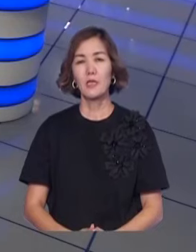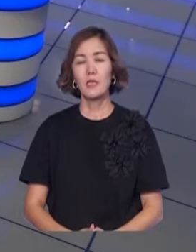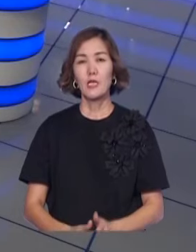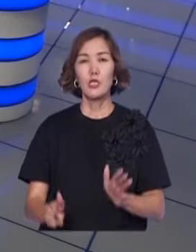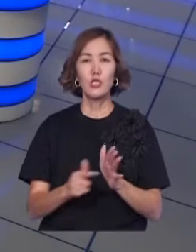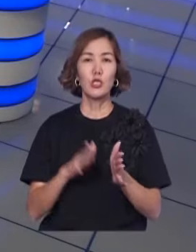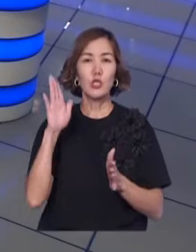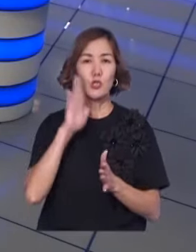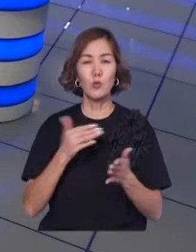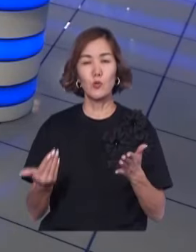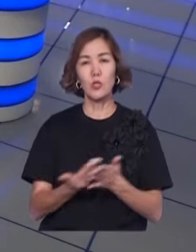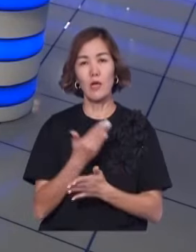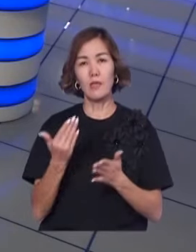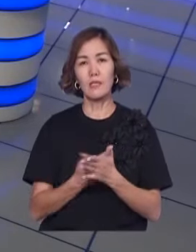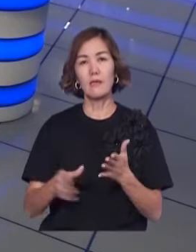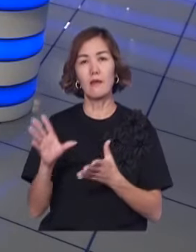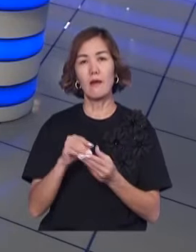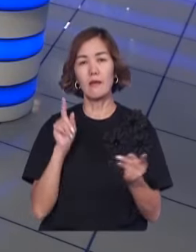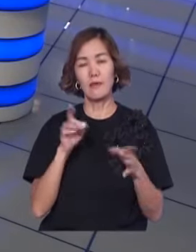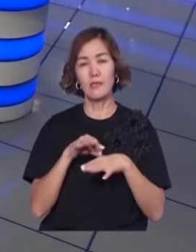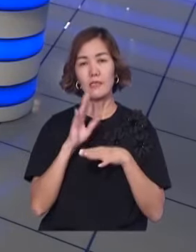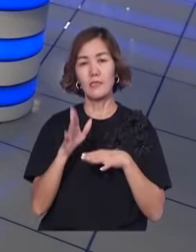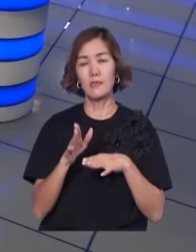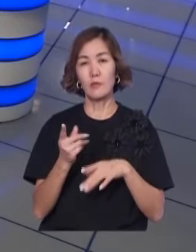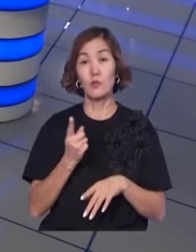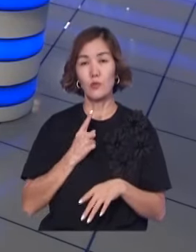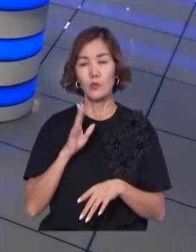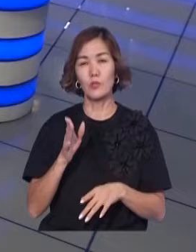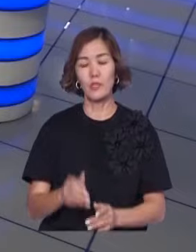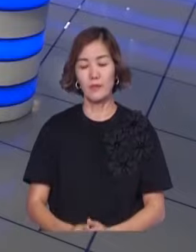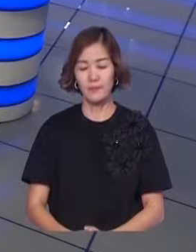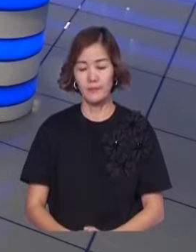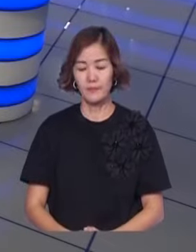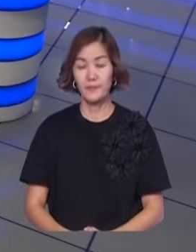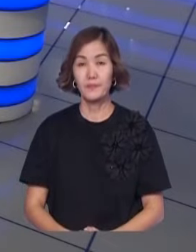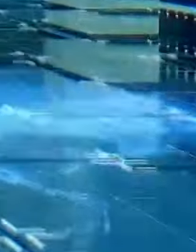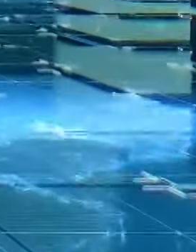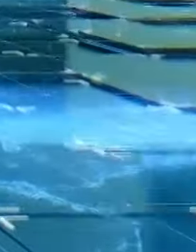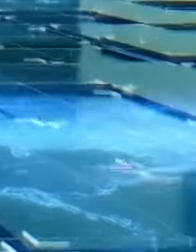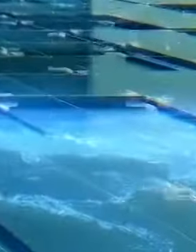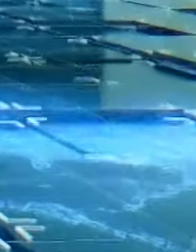Алматы облысына тиесілі ақпараттар легосы. Бірер минуттан өздеріңізбен қайта жүздесем, арна қосулы болсын.